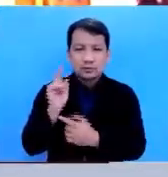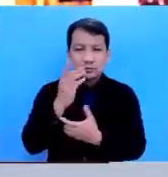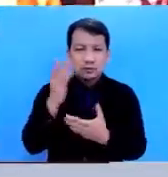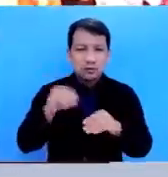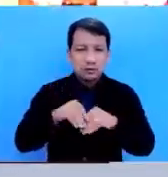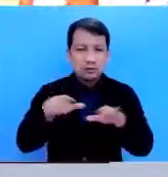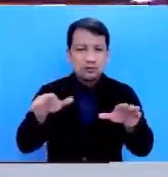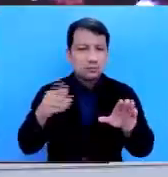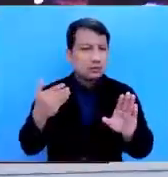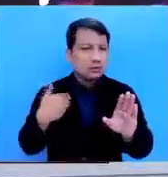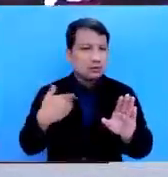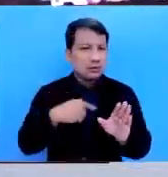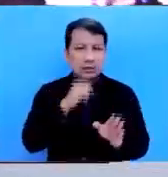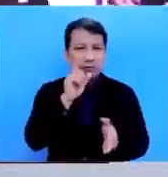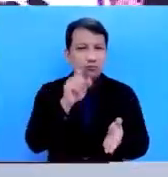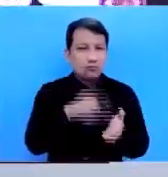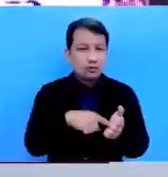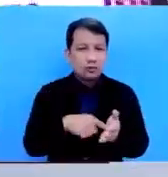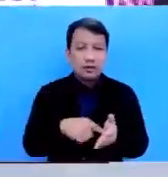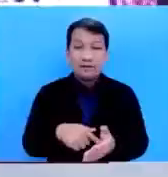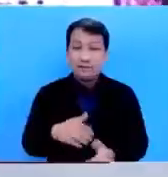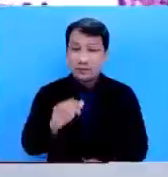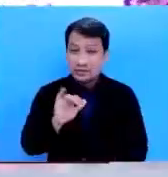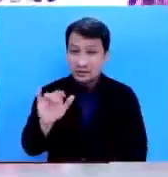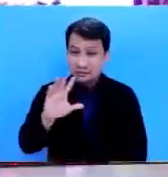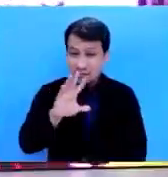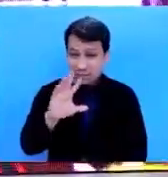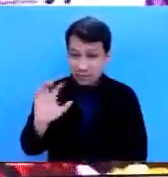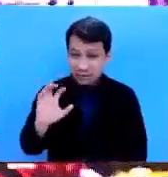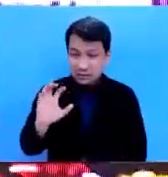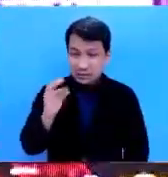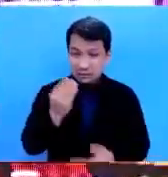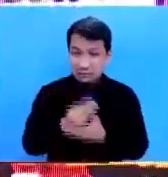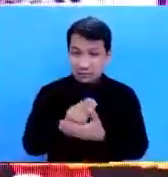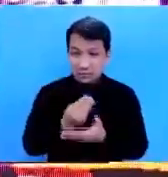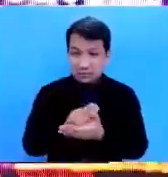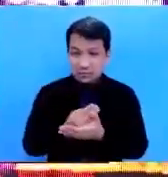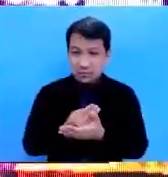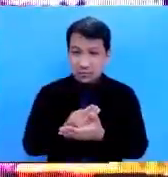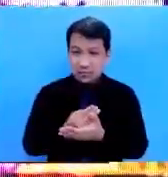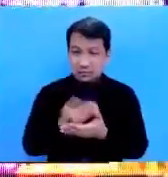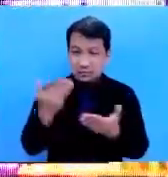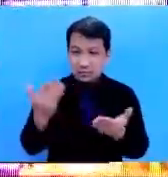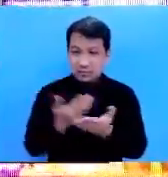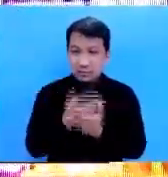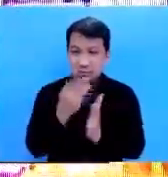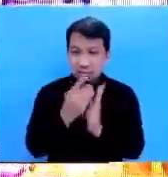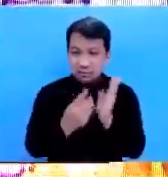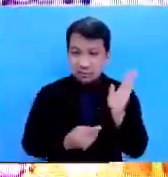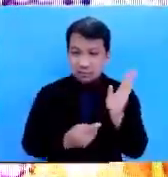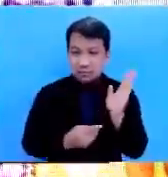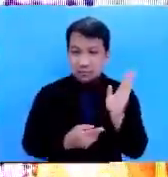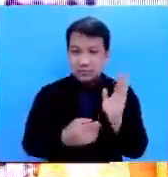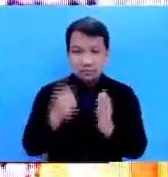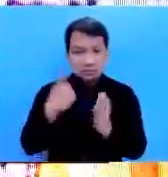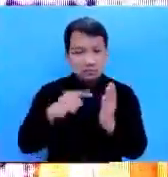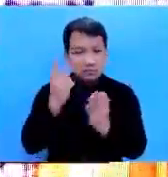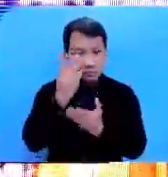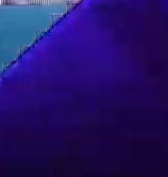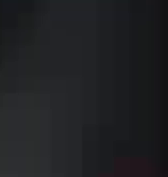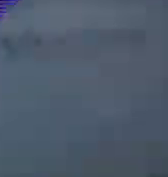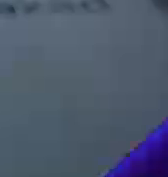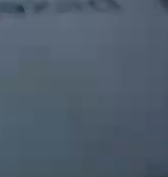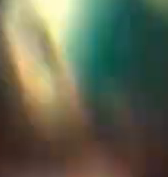lang 1,000 kundi pati ang 500 pesos na perang papel ay may bagong design raw. I-fact check po natin yan.